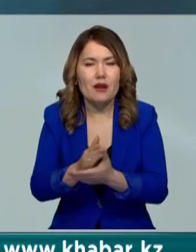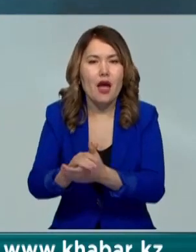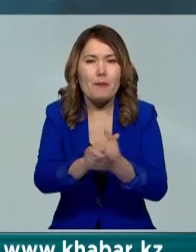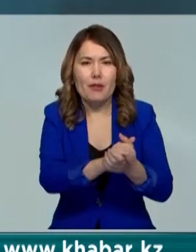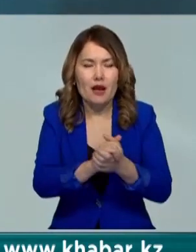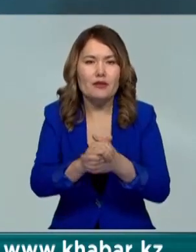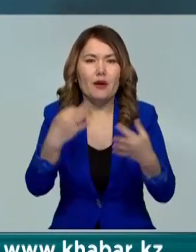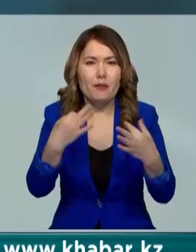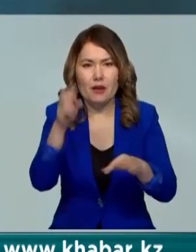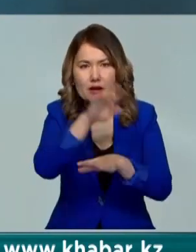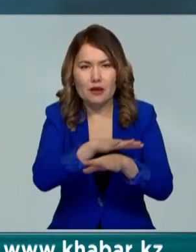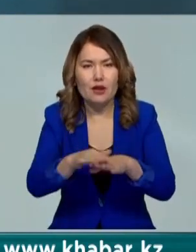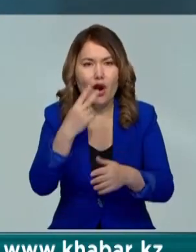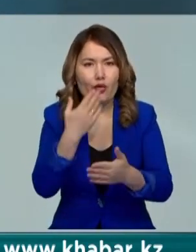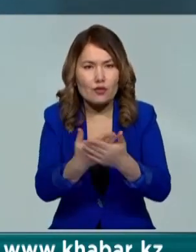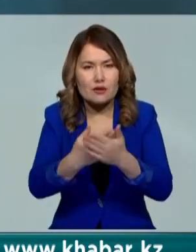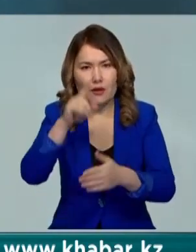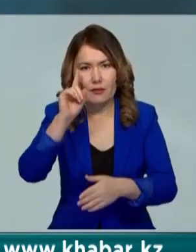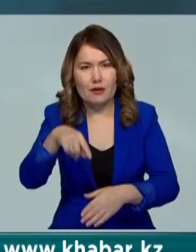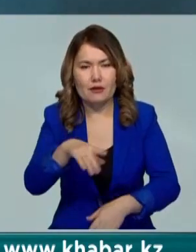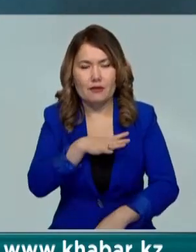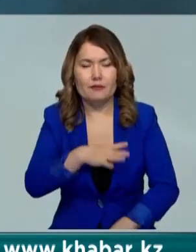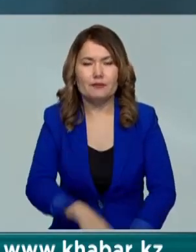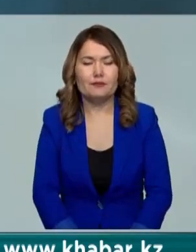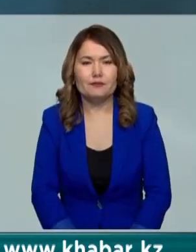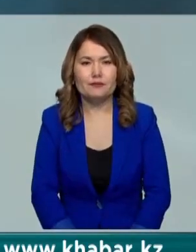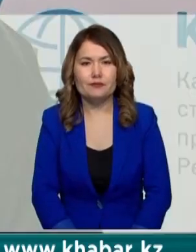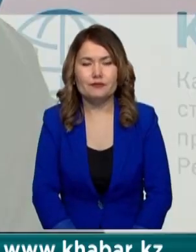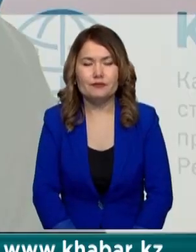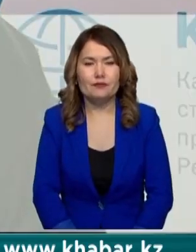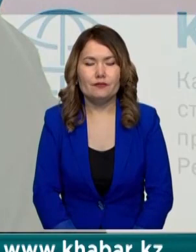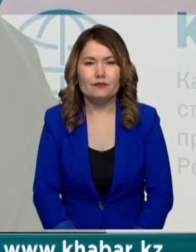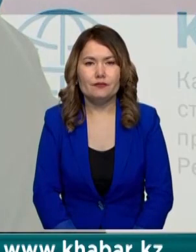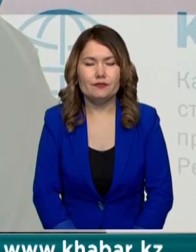бейбіт демократиялық мемлекет ретінде көрсетті.